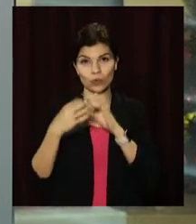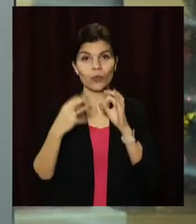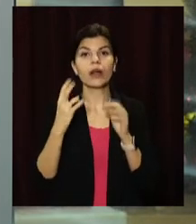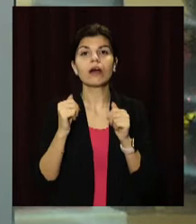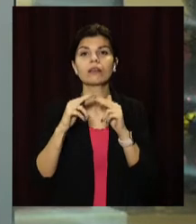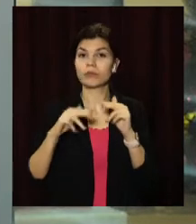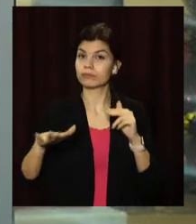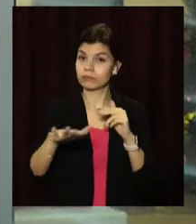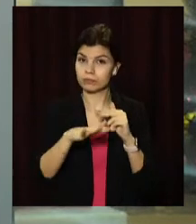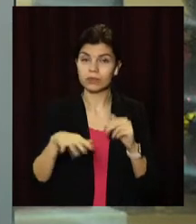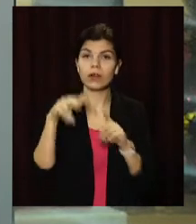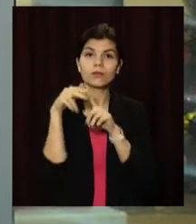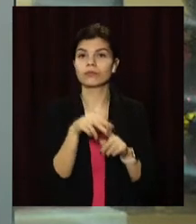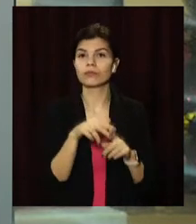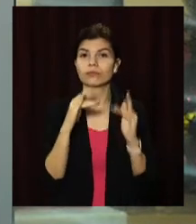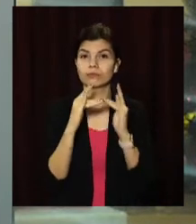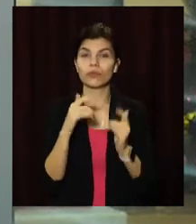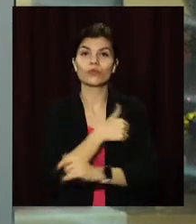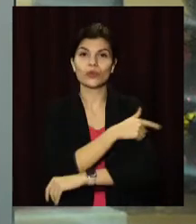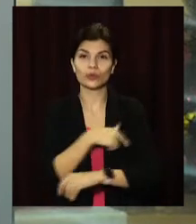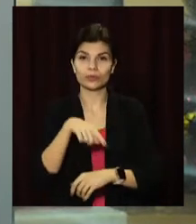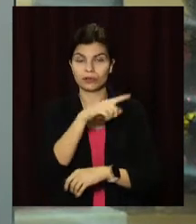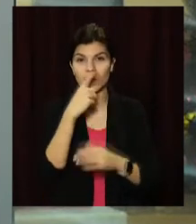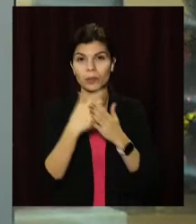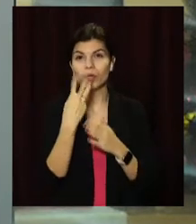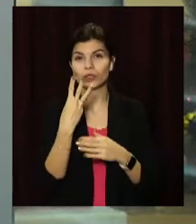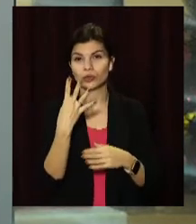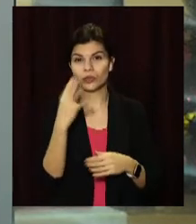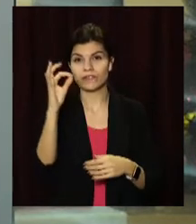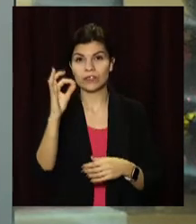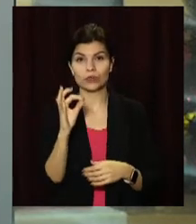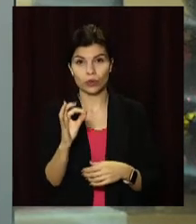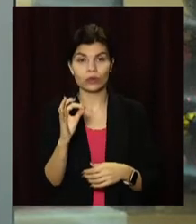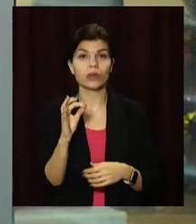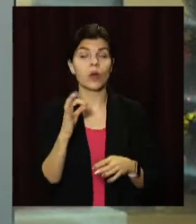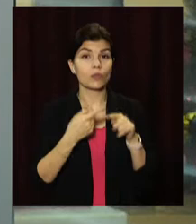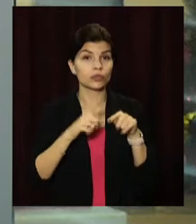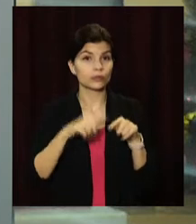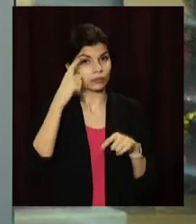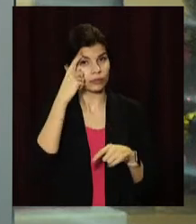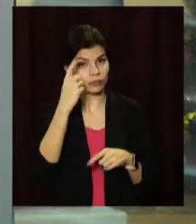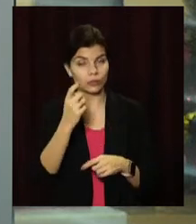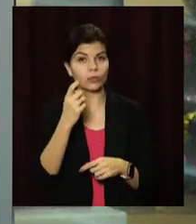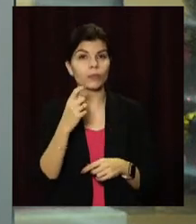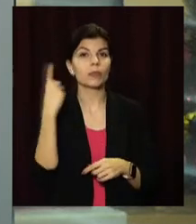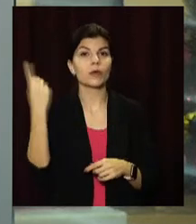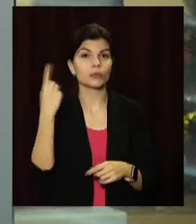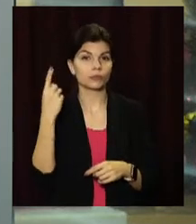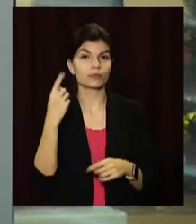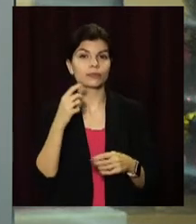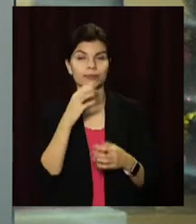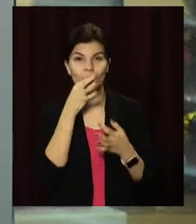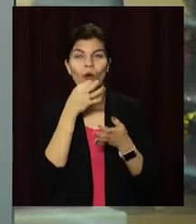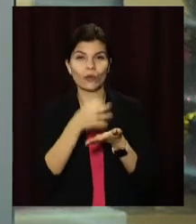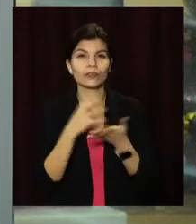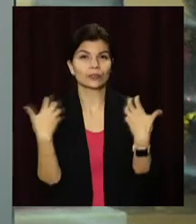Дніпропетровщині. Завантаженість ліжок у госпітальних базах майже 34%. Про це повідомляють у обласному департаменті охорони